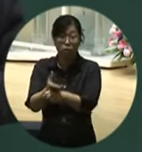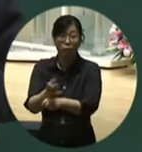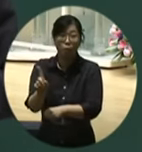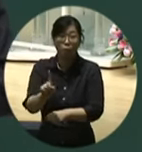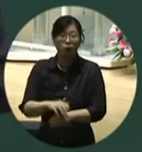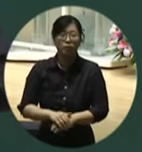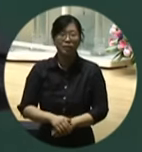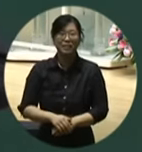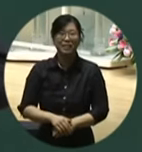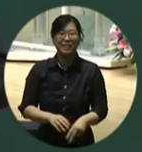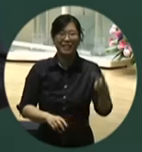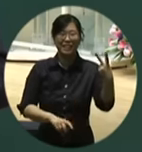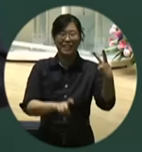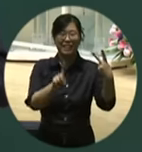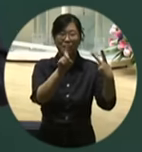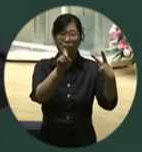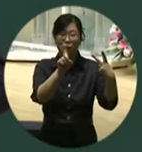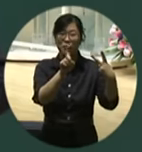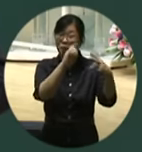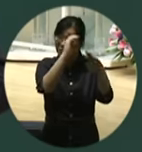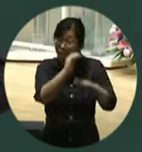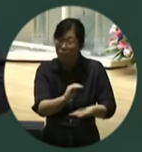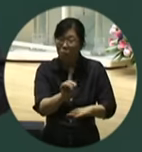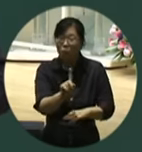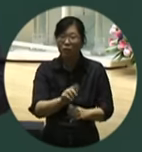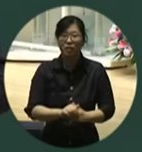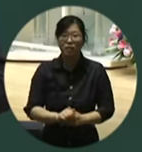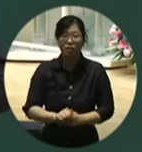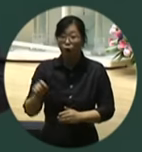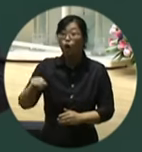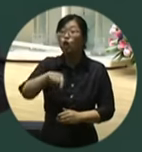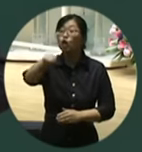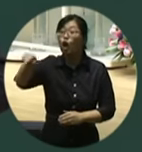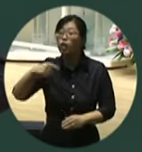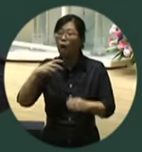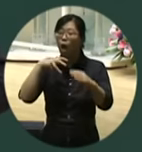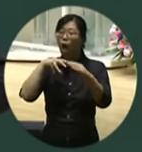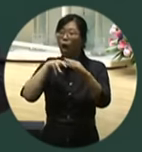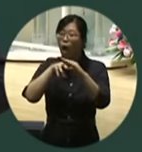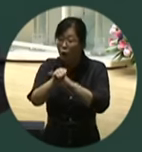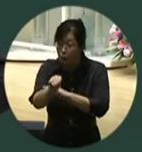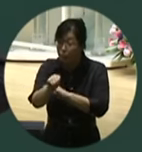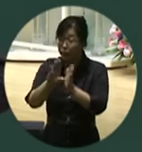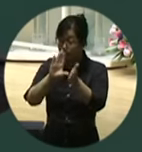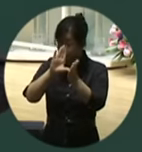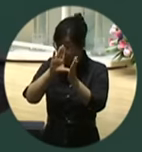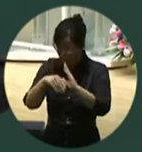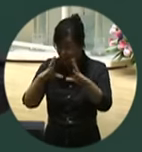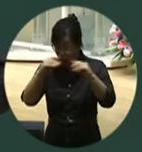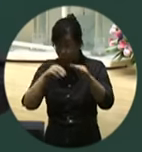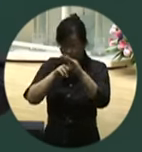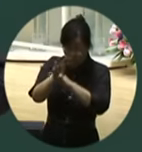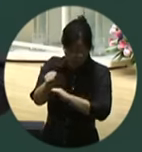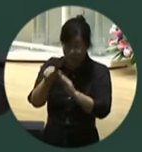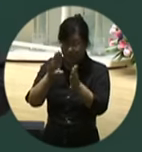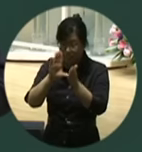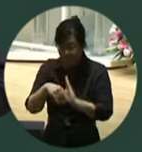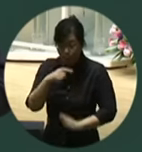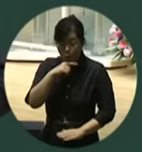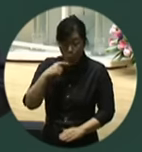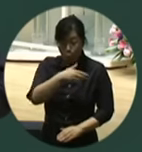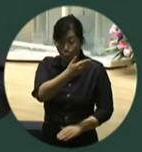되어 있습니까? What does it say in chapter 2 verse 10? 너희가 애굽에서 나올 때에 여호와께서 너희 앞에서 홍해 물을